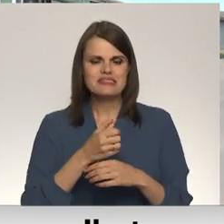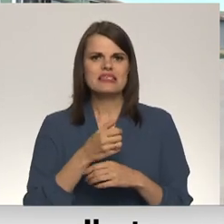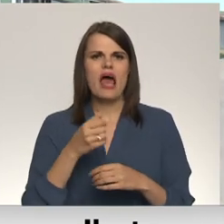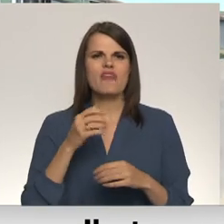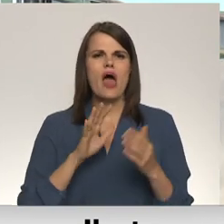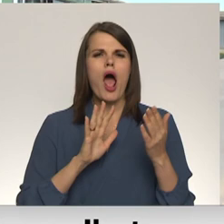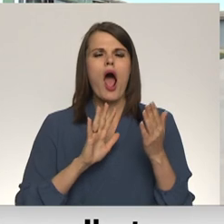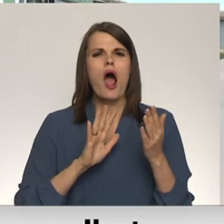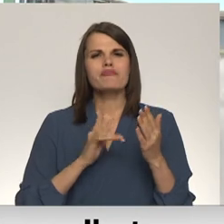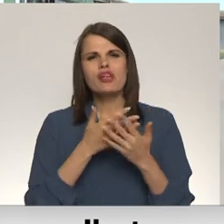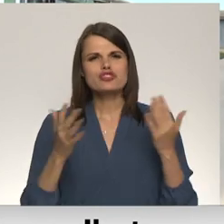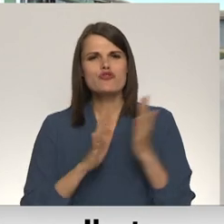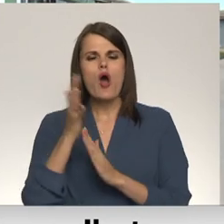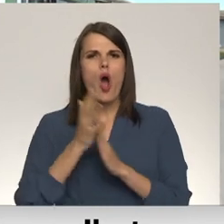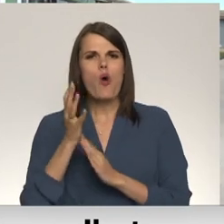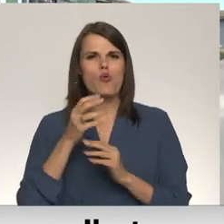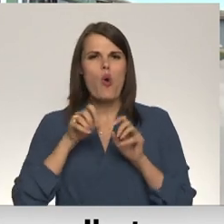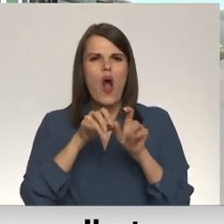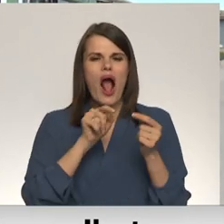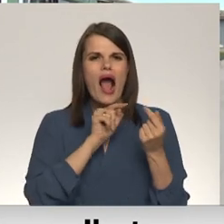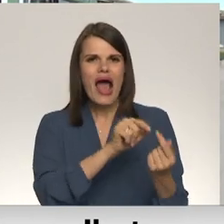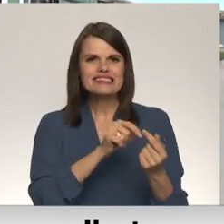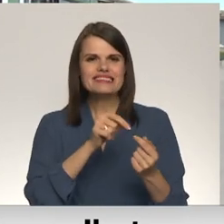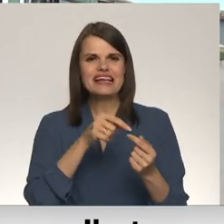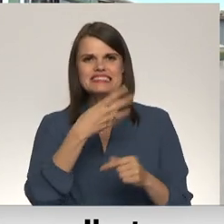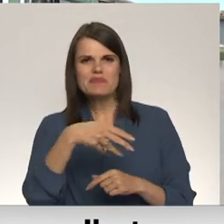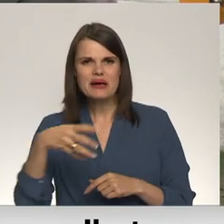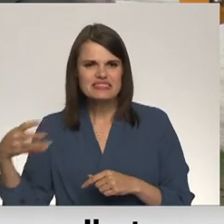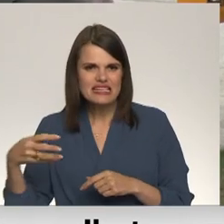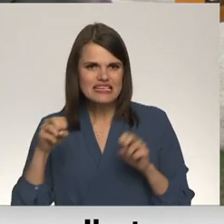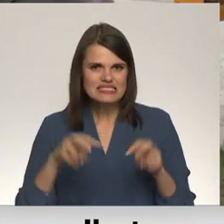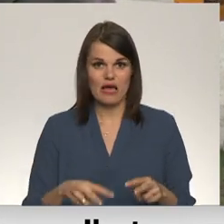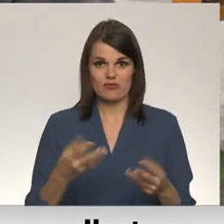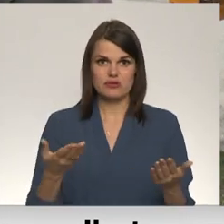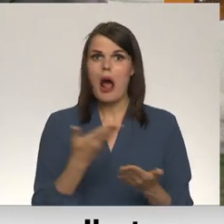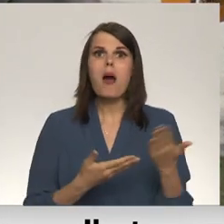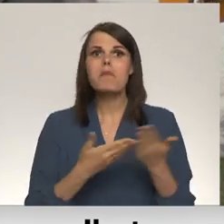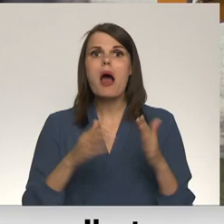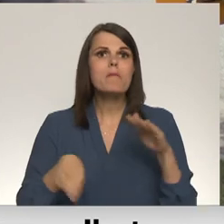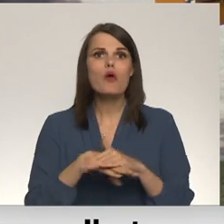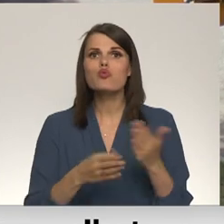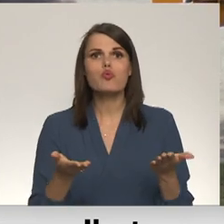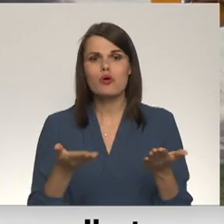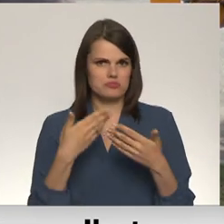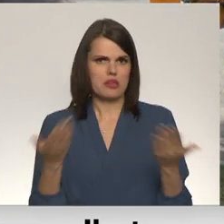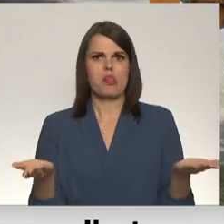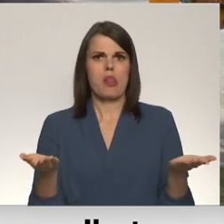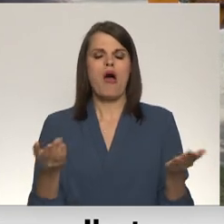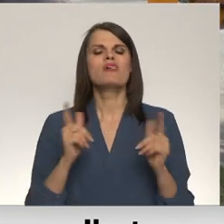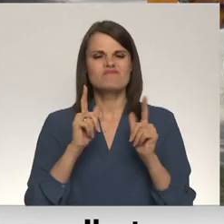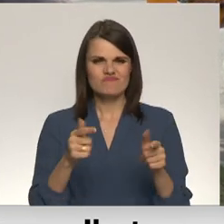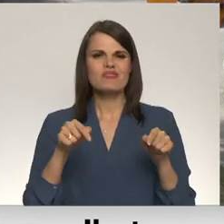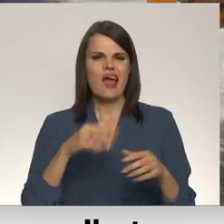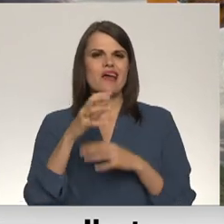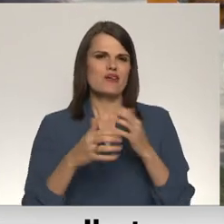mums liek samazināt, un zinātniskā pamatojuma tur apakšā nav. Eiropas komisārs piekrīt zemniekiem, ka šajā